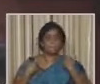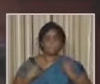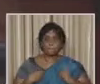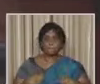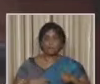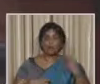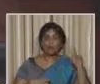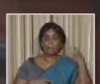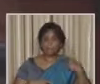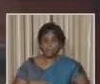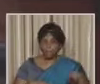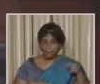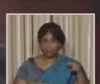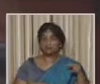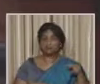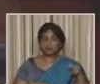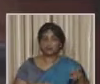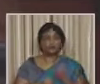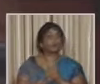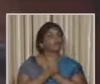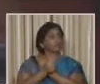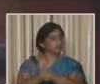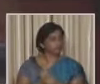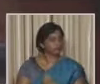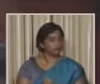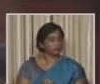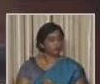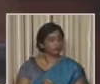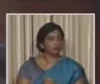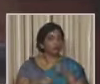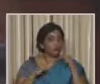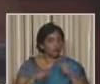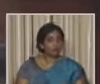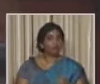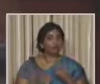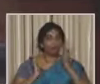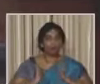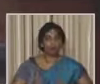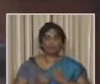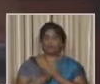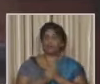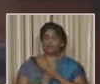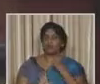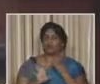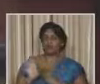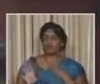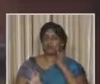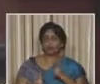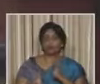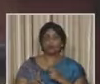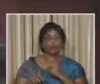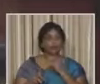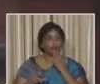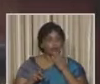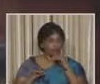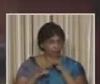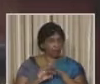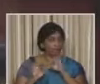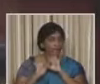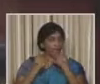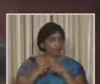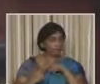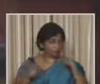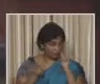மைத்துனரை சிறைப்படுத்தினார்களே. இன்னும் 2 வருடங்களுக்கு ஒத்திவைக்கப்பட்டுள்ள சிறை தண்டனையை விதித்துள்ளார்கள். பெடரல் நீதிமன்றத்தில் பரம்பரை